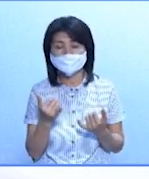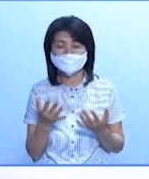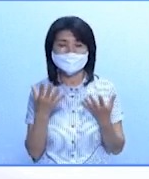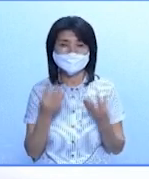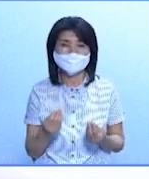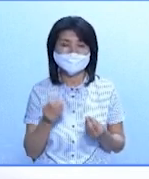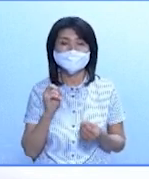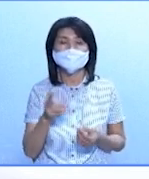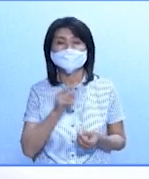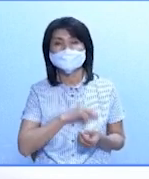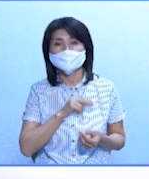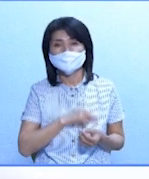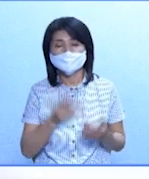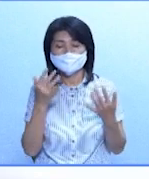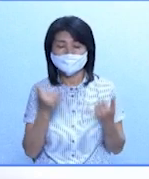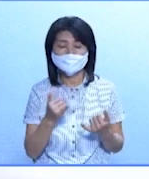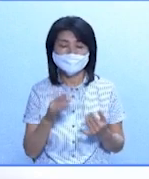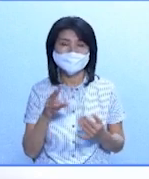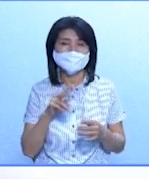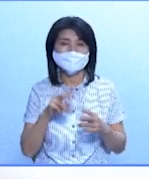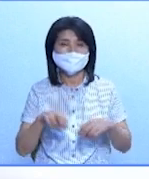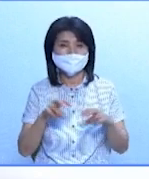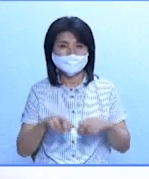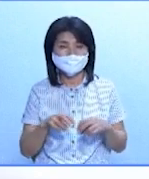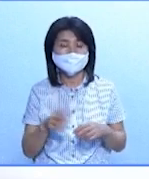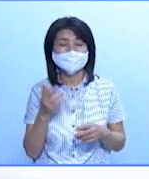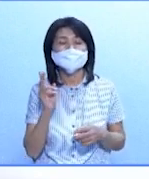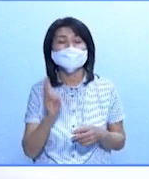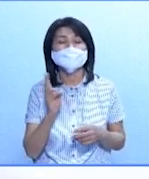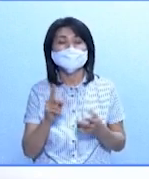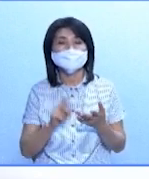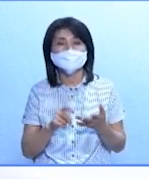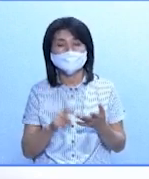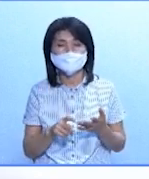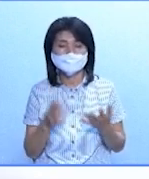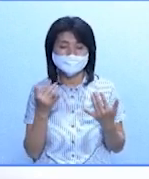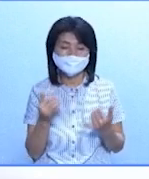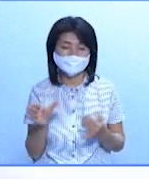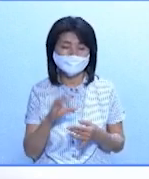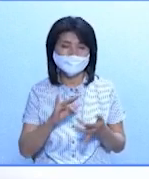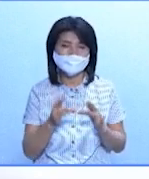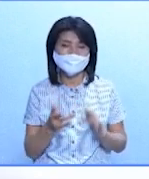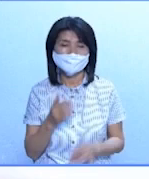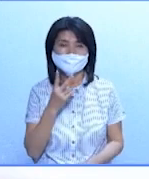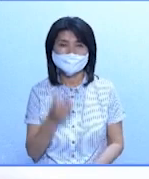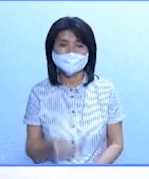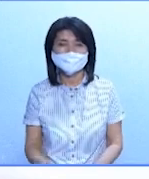день. Как работает сейчас лаборатория и чьи анализы в приоритете? Все подробности в сюжете.